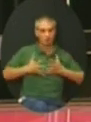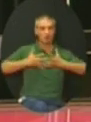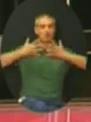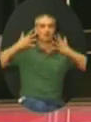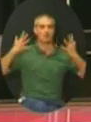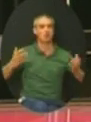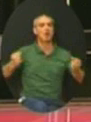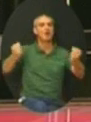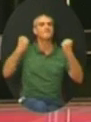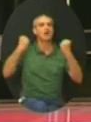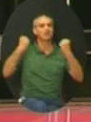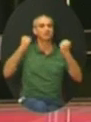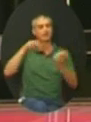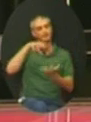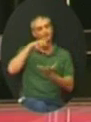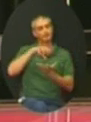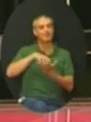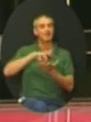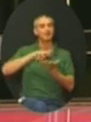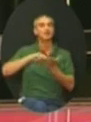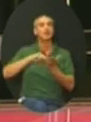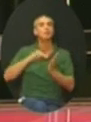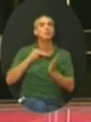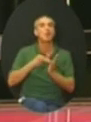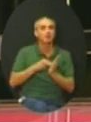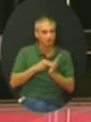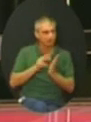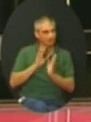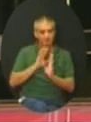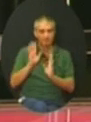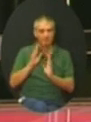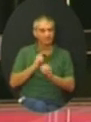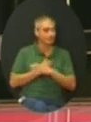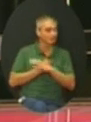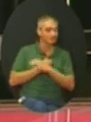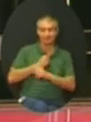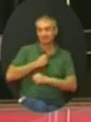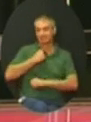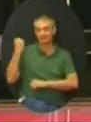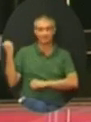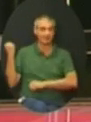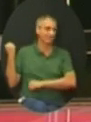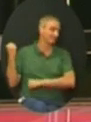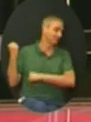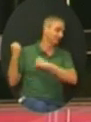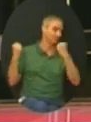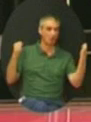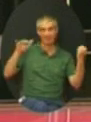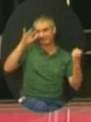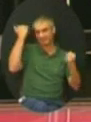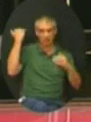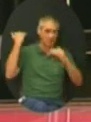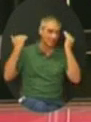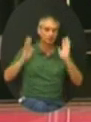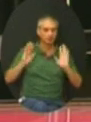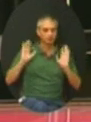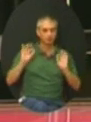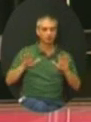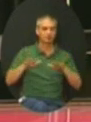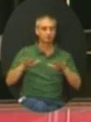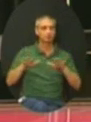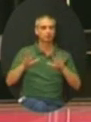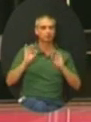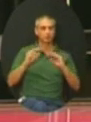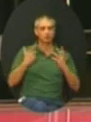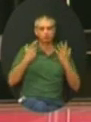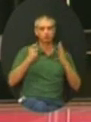גדול וחזק במרכז המפה הפוליטית, ללא הקיצוניים מימין וללא הקיצוניים משמאל, כדי שממשלה